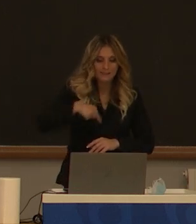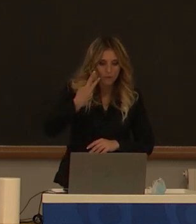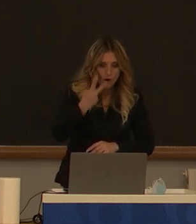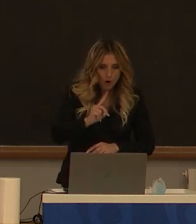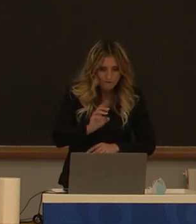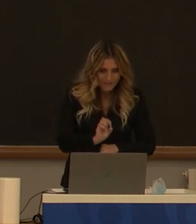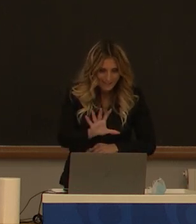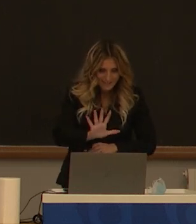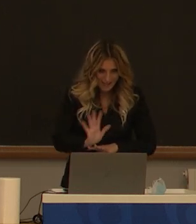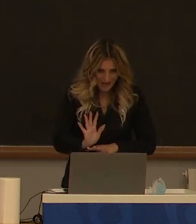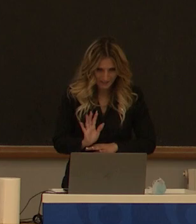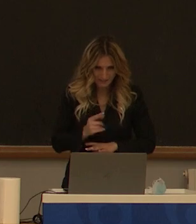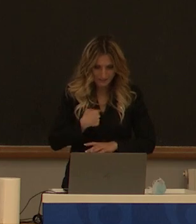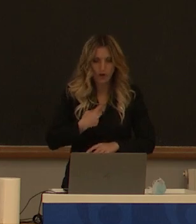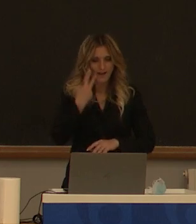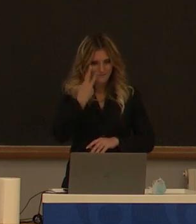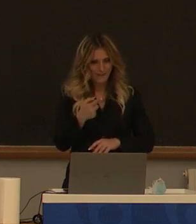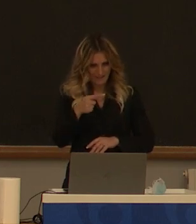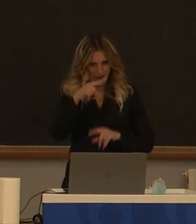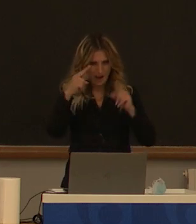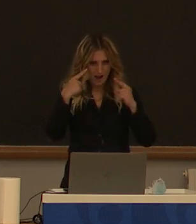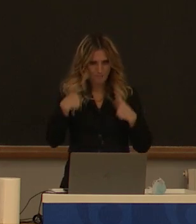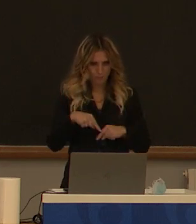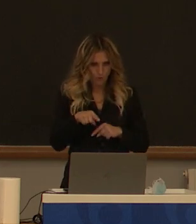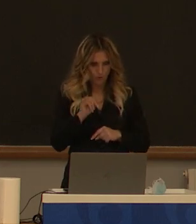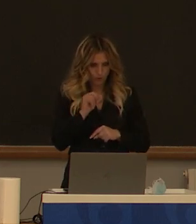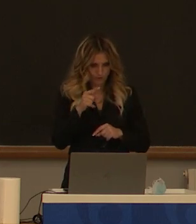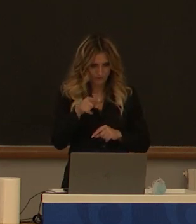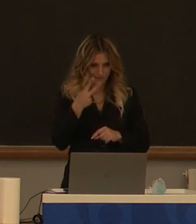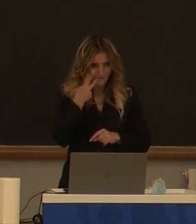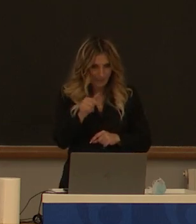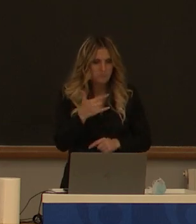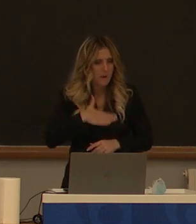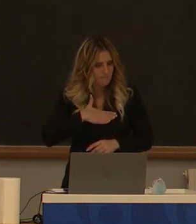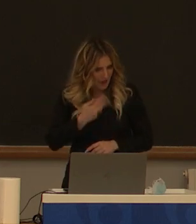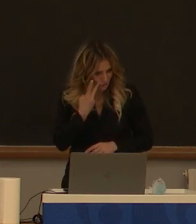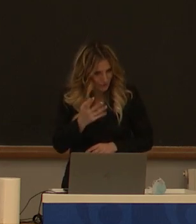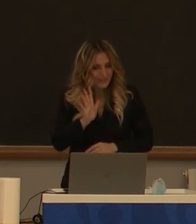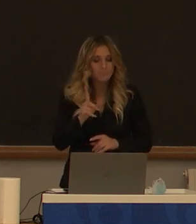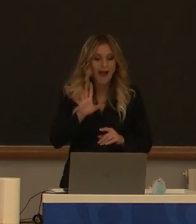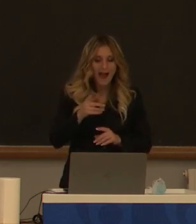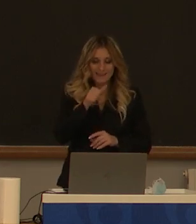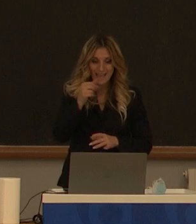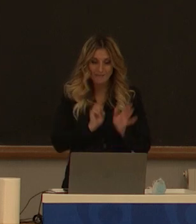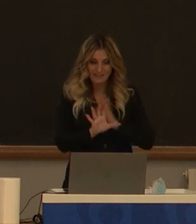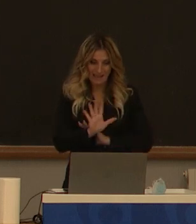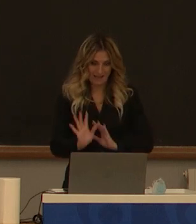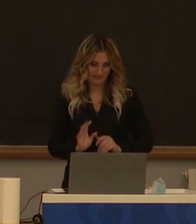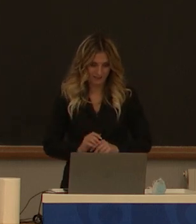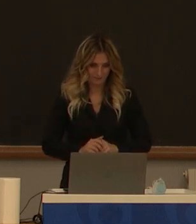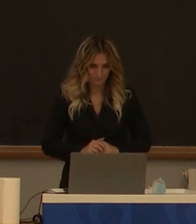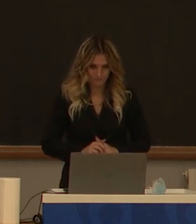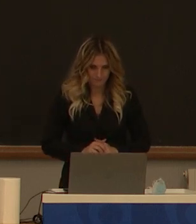non le vediamo. Sì. Vediamo lei, che insomma, piacevole presenza, ma non... Non è la stessa cosa, credo. Allora, proviamo a fare